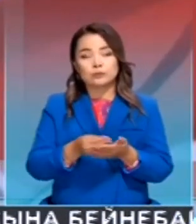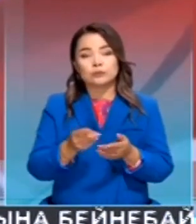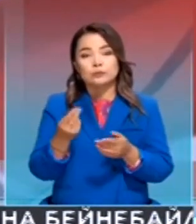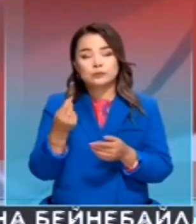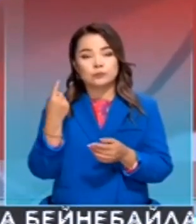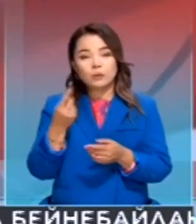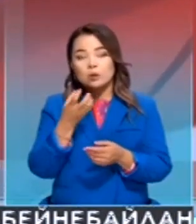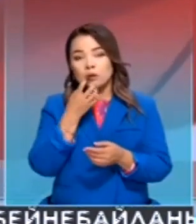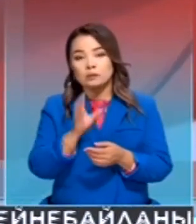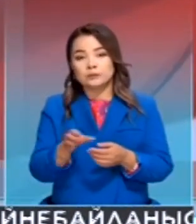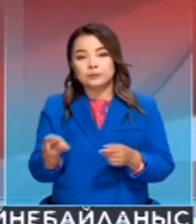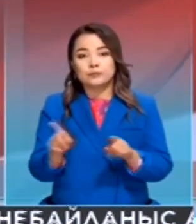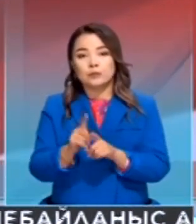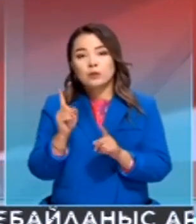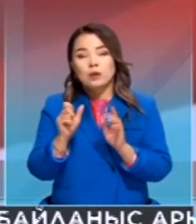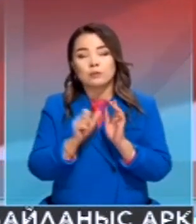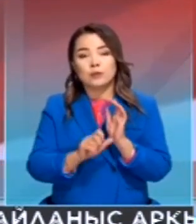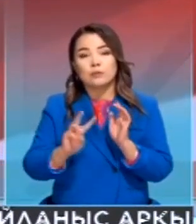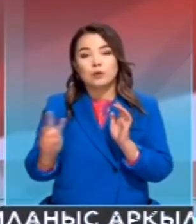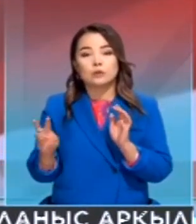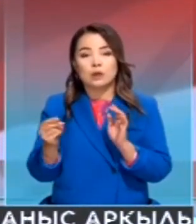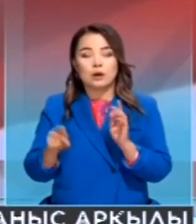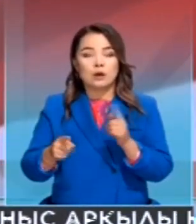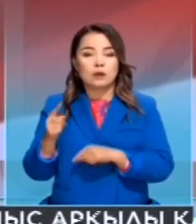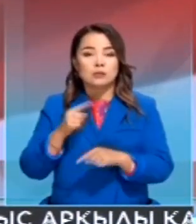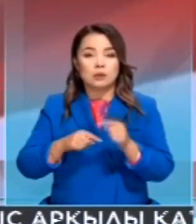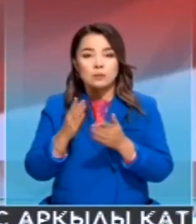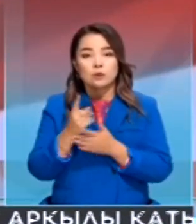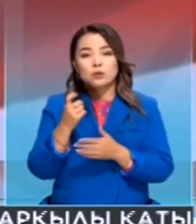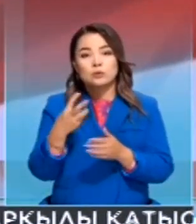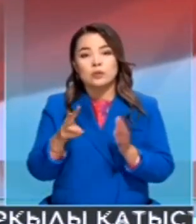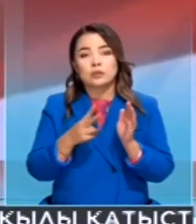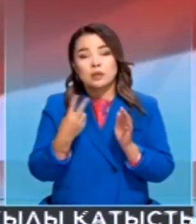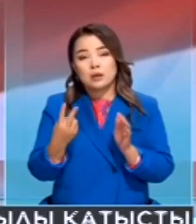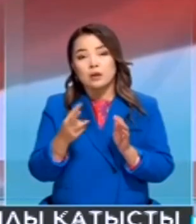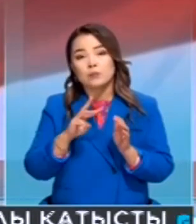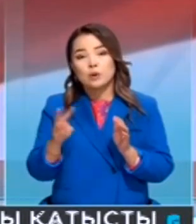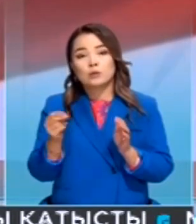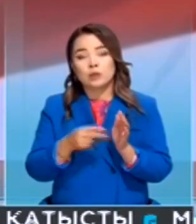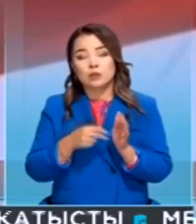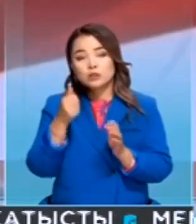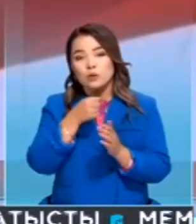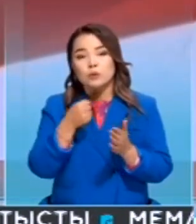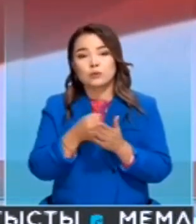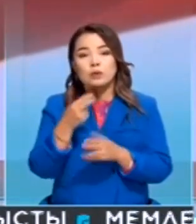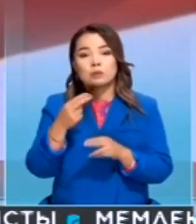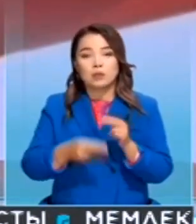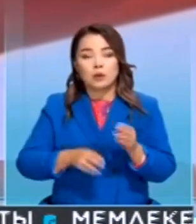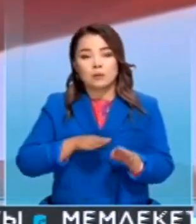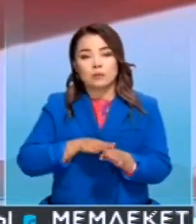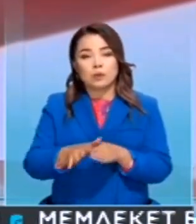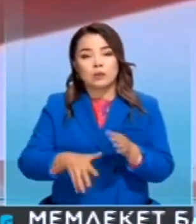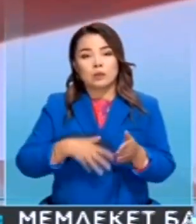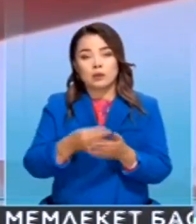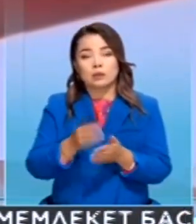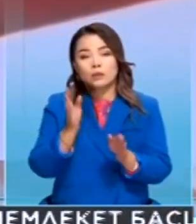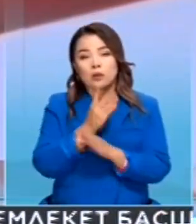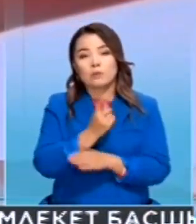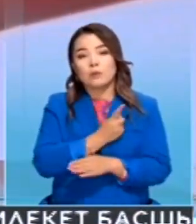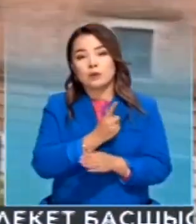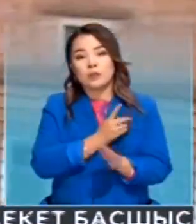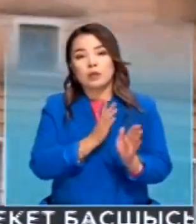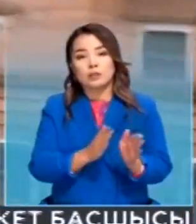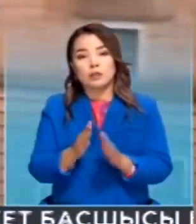үшін 160 миллион теңге қайтарылды. Тағы 132 миллион теңге жыл соңына дейін өтелмек. Табиғи монополияларды реттеу